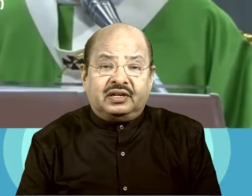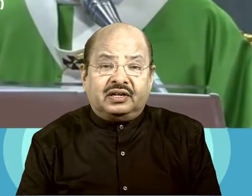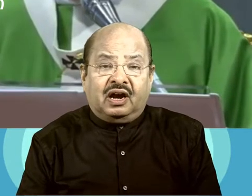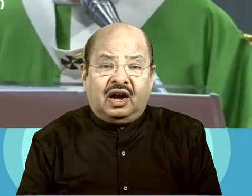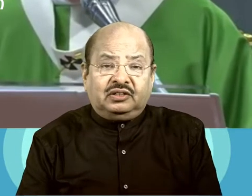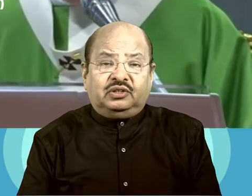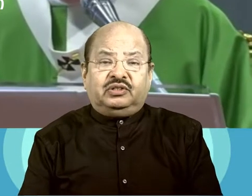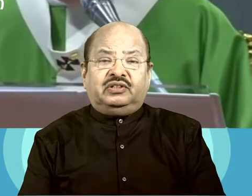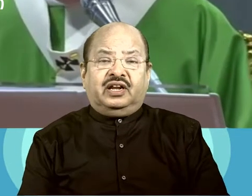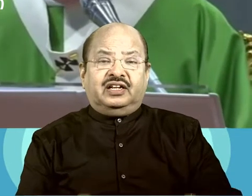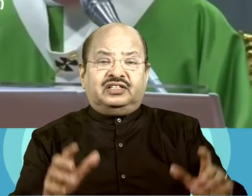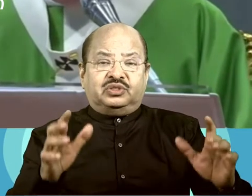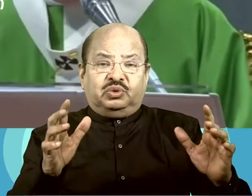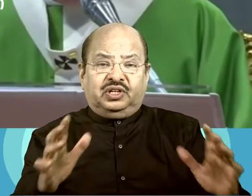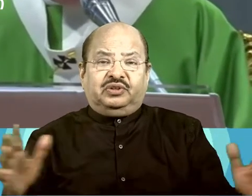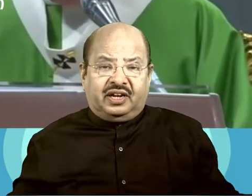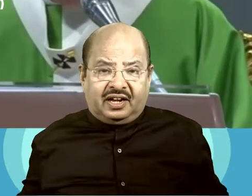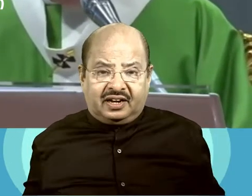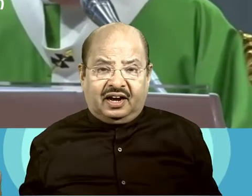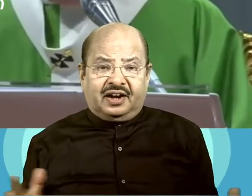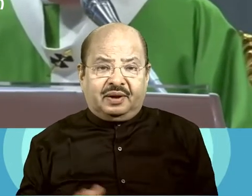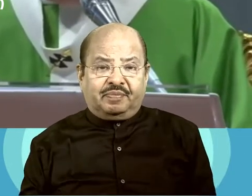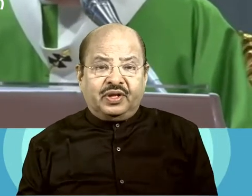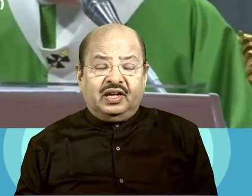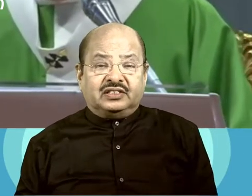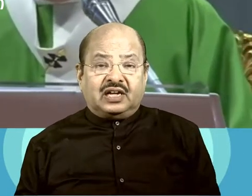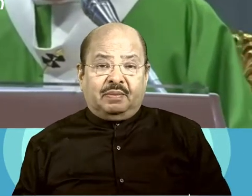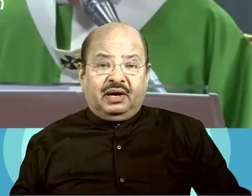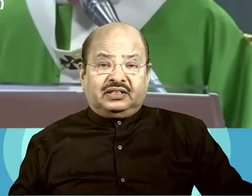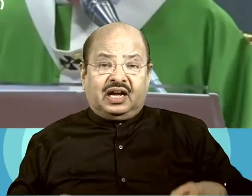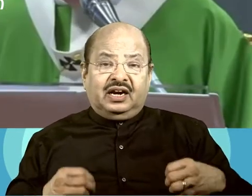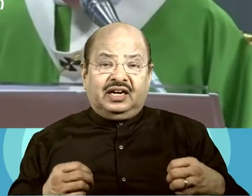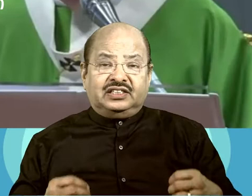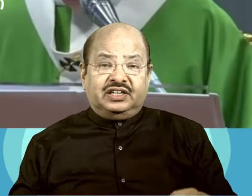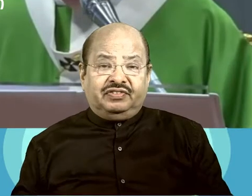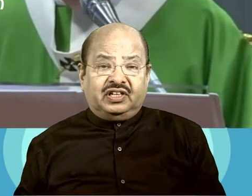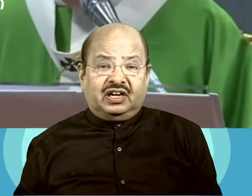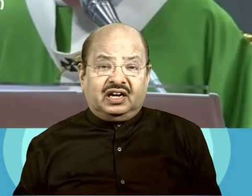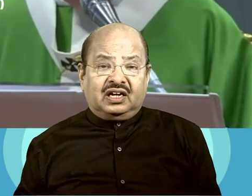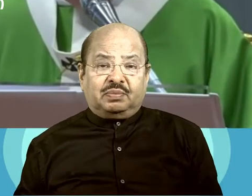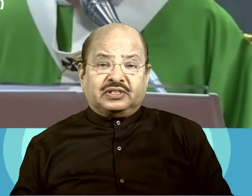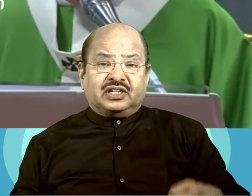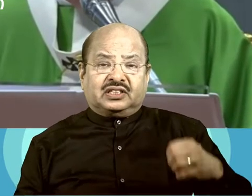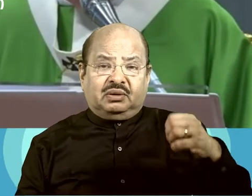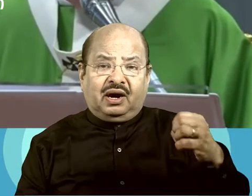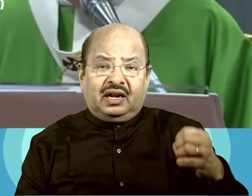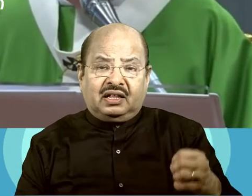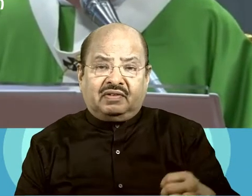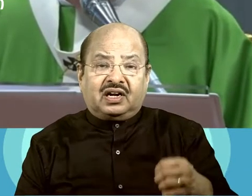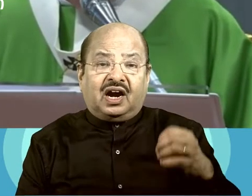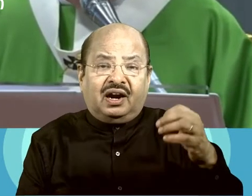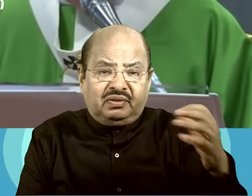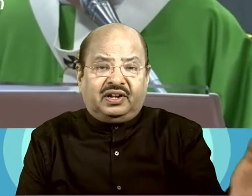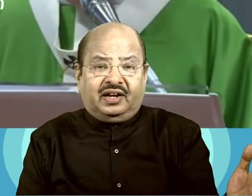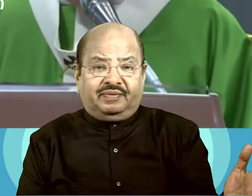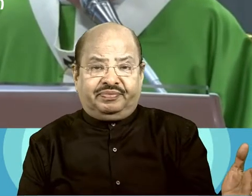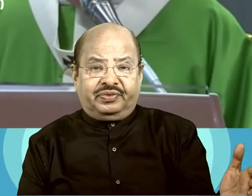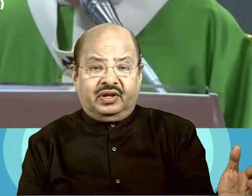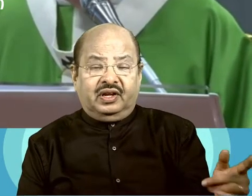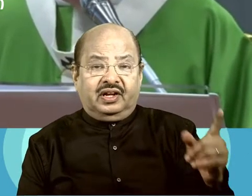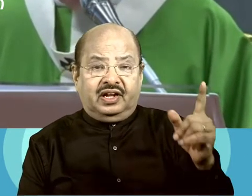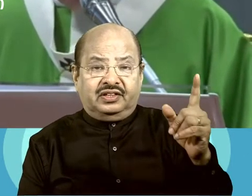സഭയോട് യാതൊന്നും തന്നെ ചോദിക്കുന്നില്ല. കാരണം സഭ തങ്ങളുടെ ജീവിതങ്ങൾക്ക് പ്രസക്തമാണെന്ന് അവർ